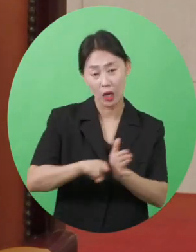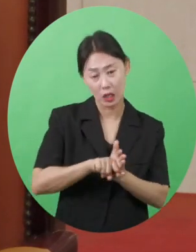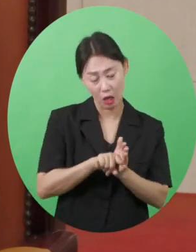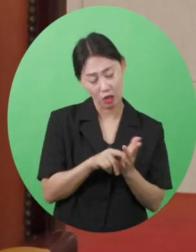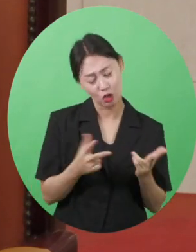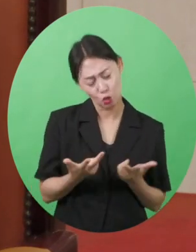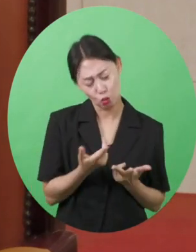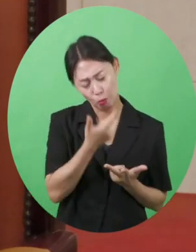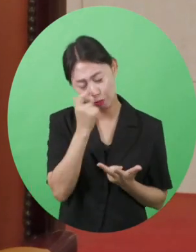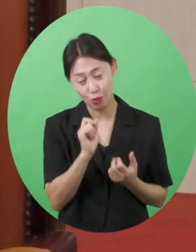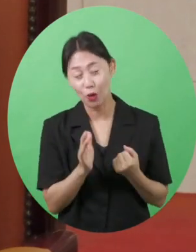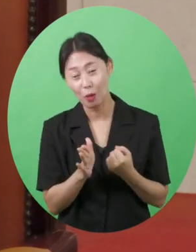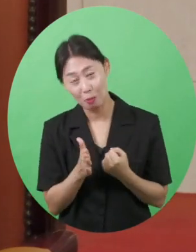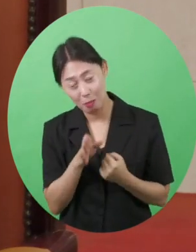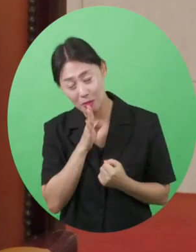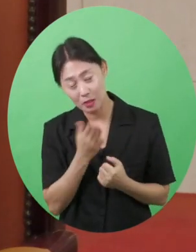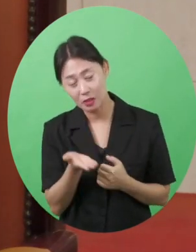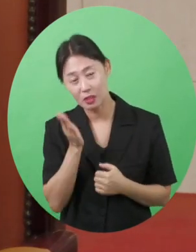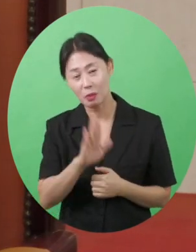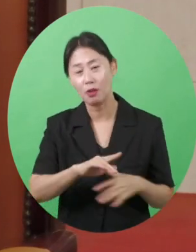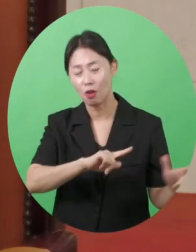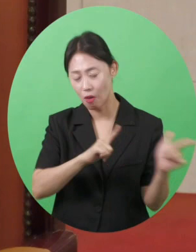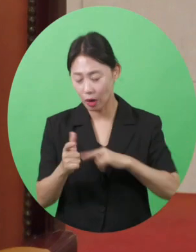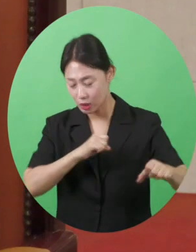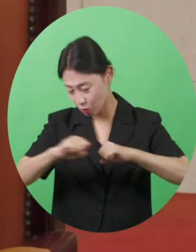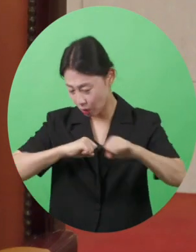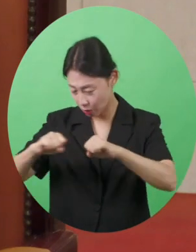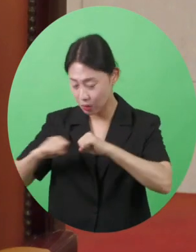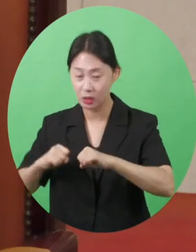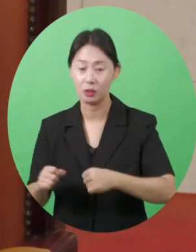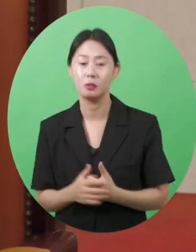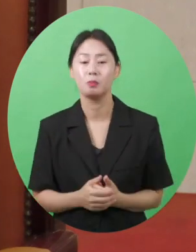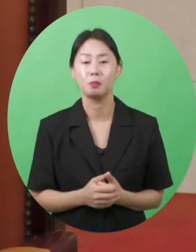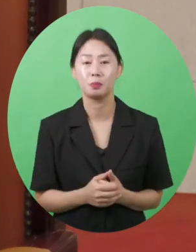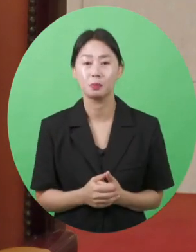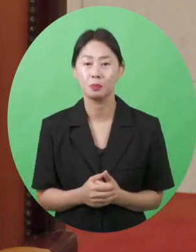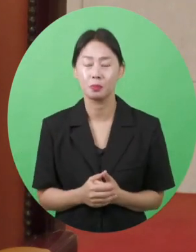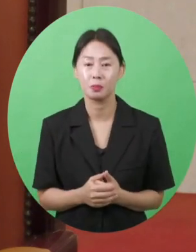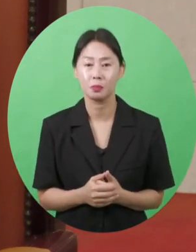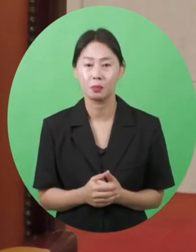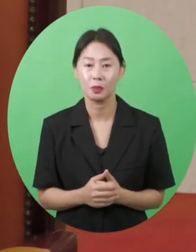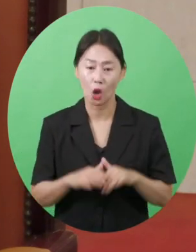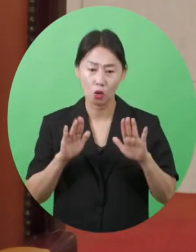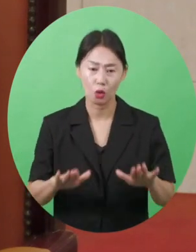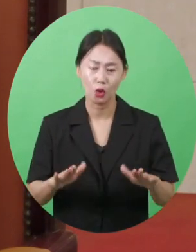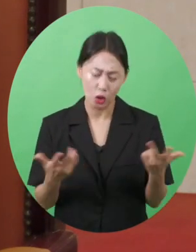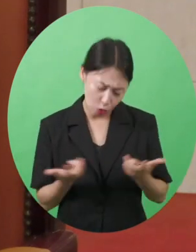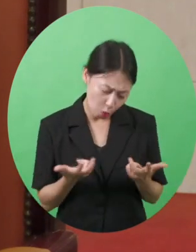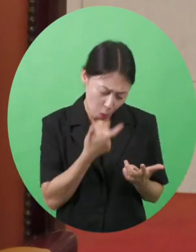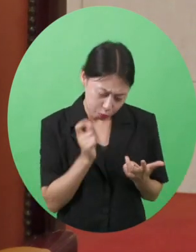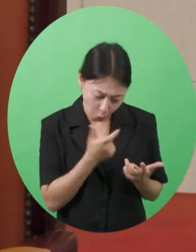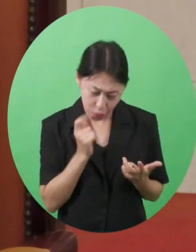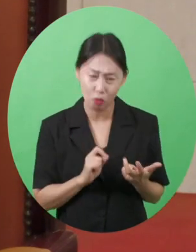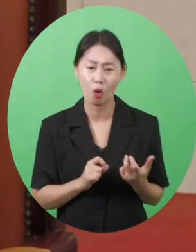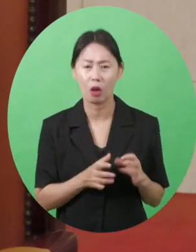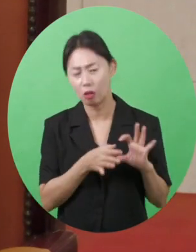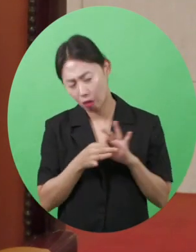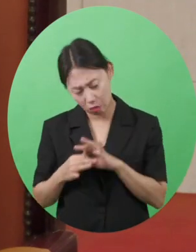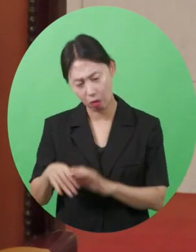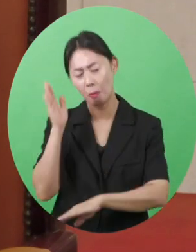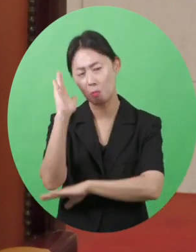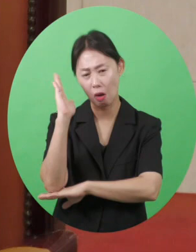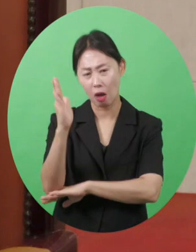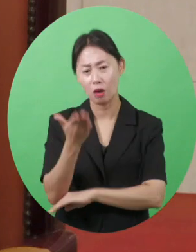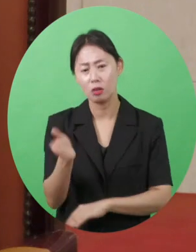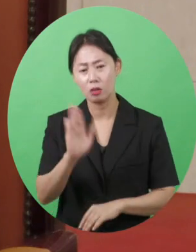직원이 적지만 그래도 다양하게 열심히 활동을 했습니다. 근데 이거에 대해서 제가 굉장히 우리도 직원이 좀 부족해요 라고 계속 얘기하려고